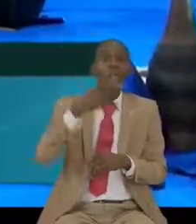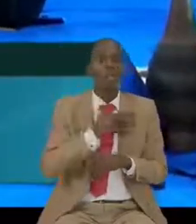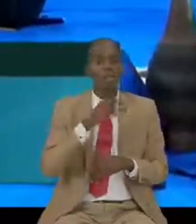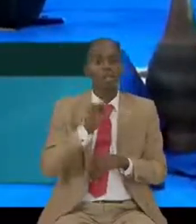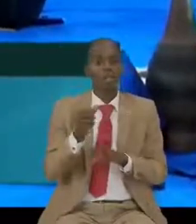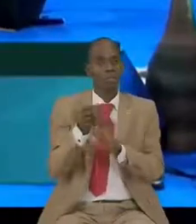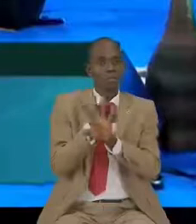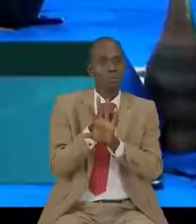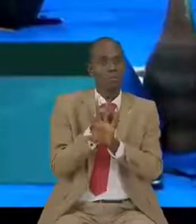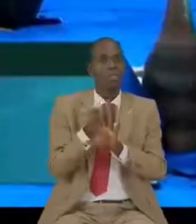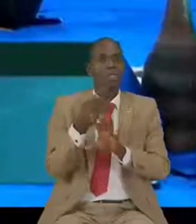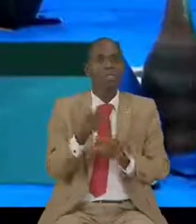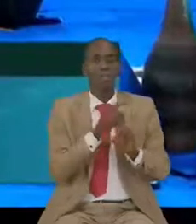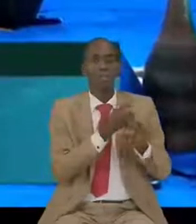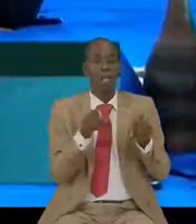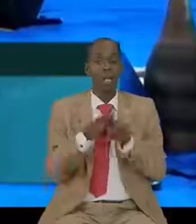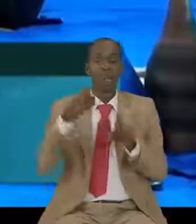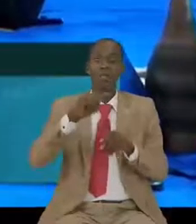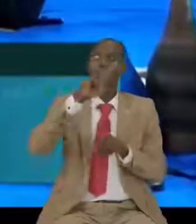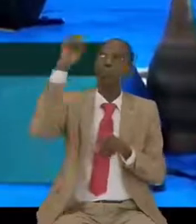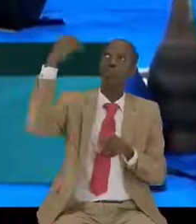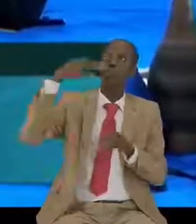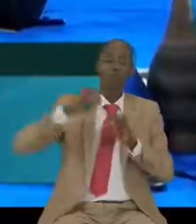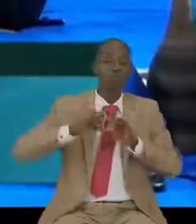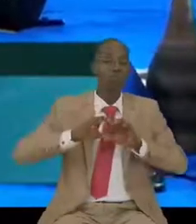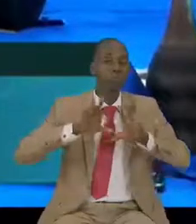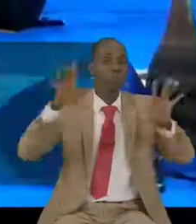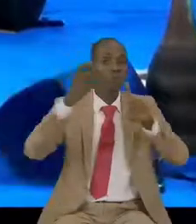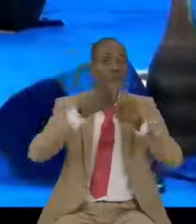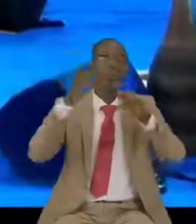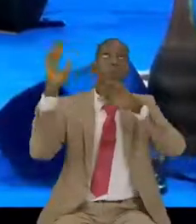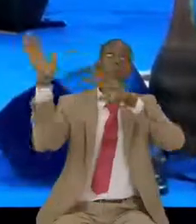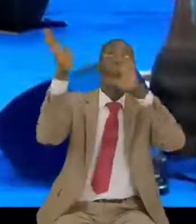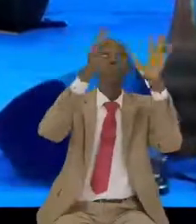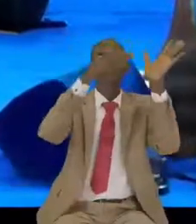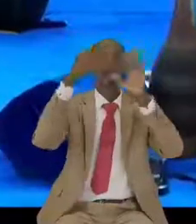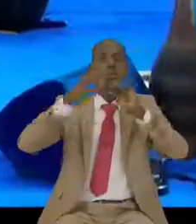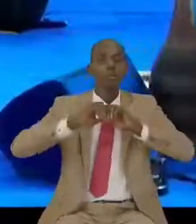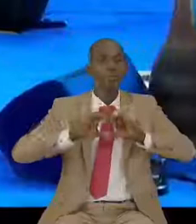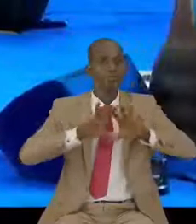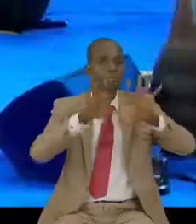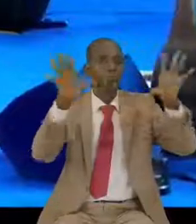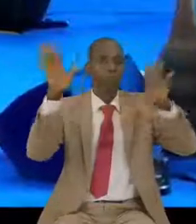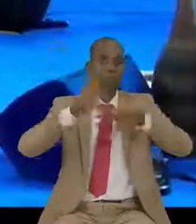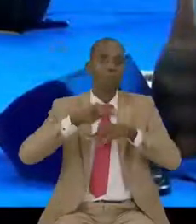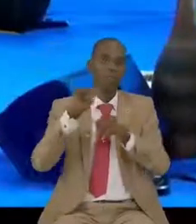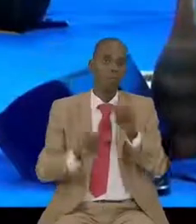l'Éternel Dieu est un soleil et un bouclier. Comme le soleil brille du